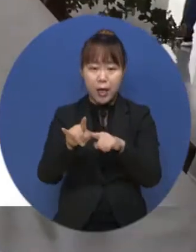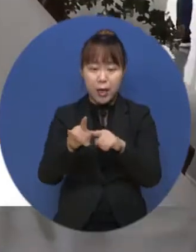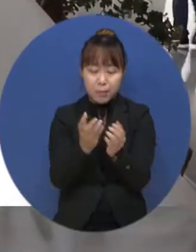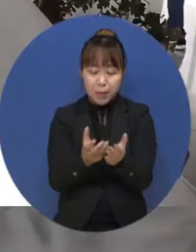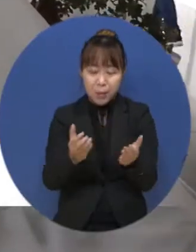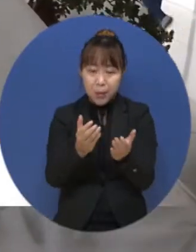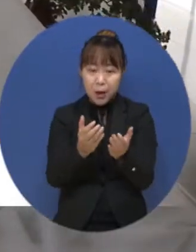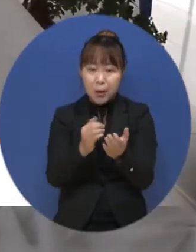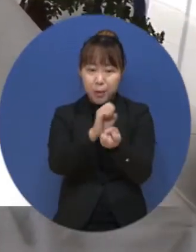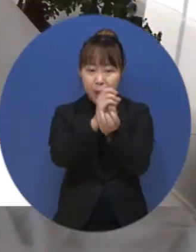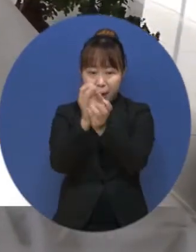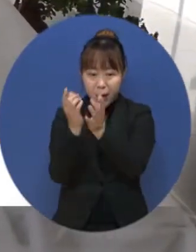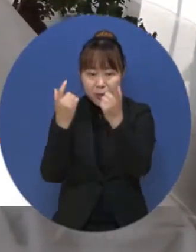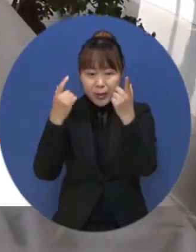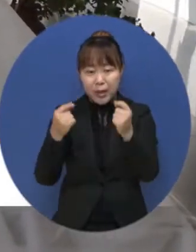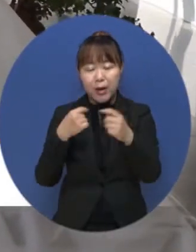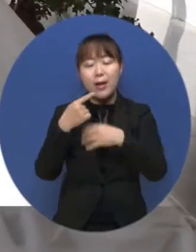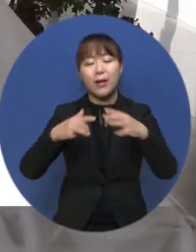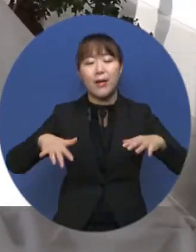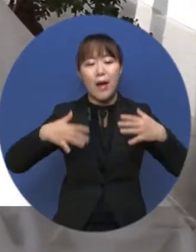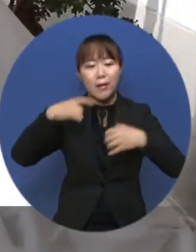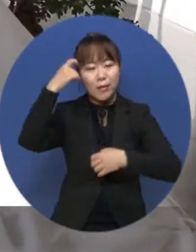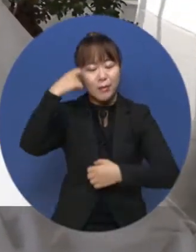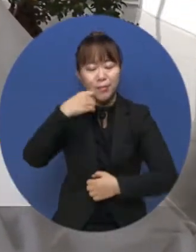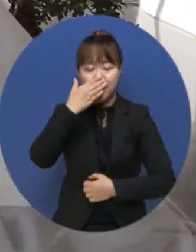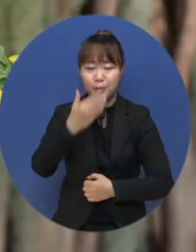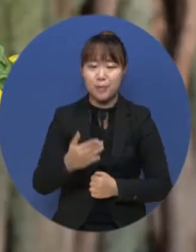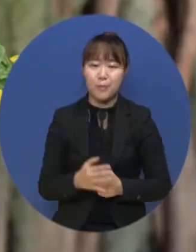극한 가을의 정취를 맛보게 하고 있습니다.